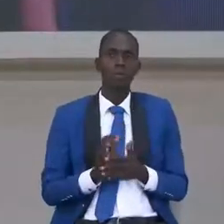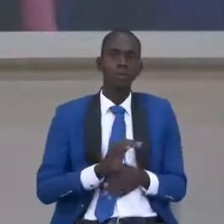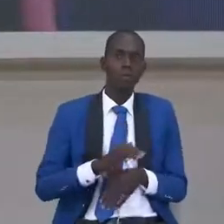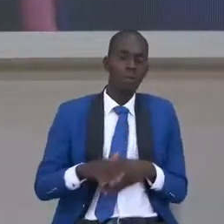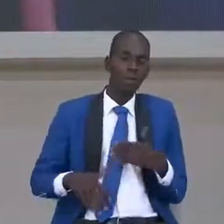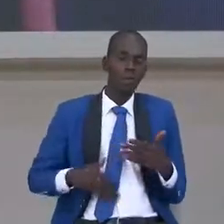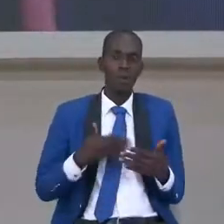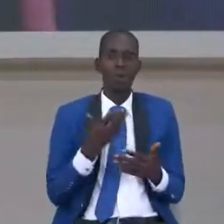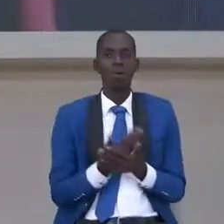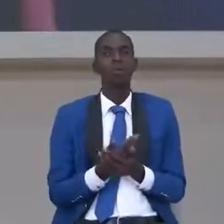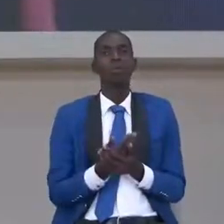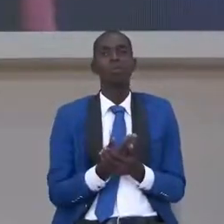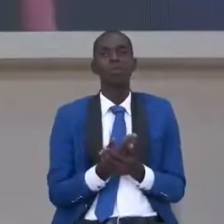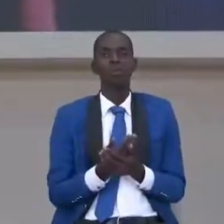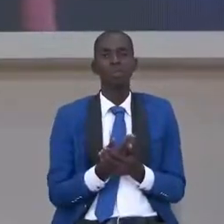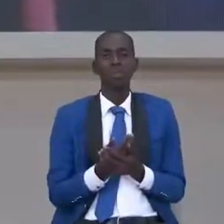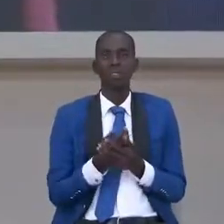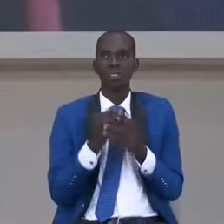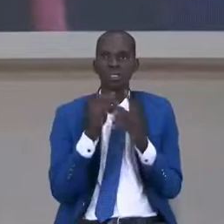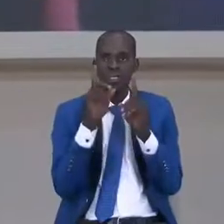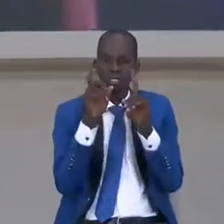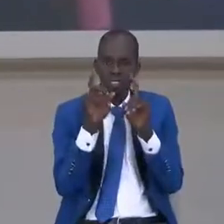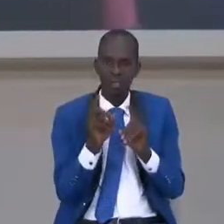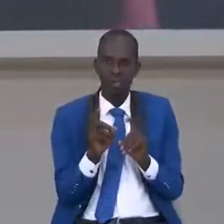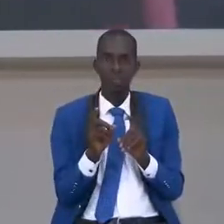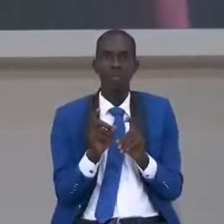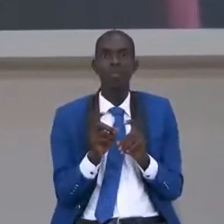tests et toutes les épreuves